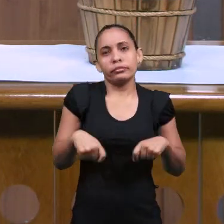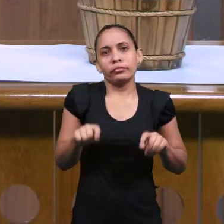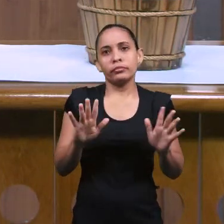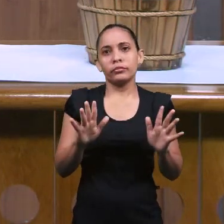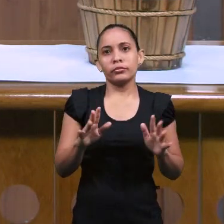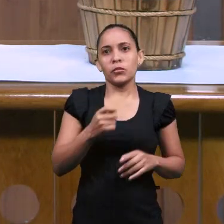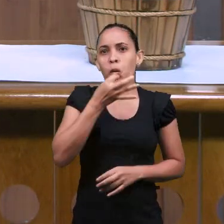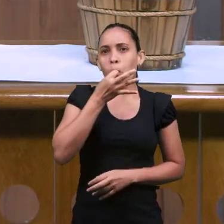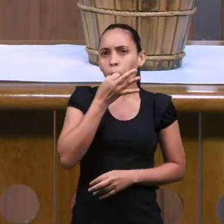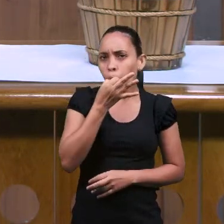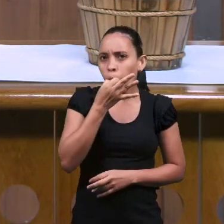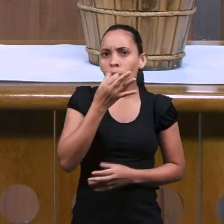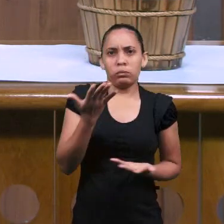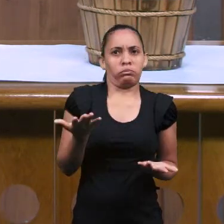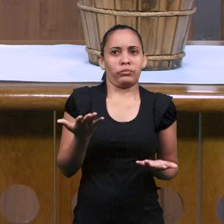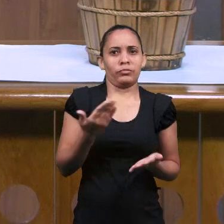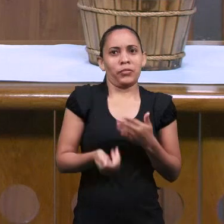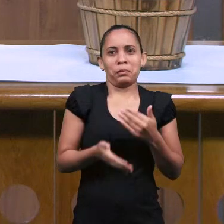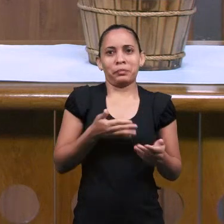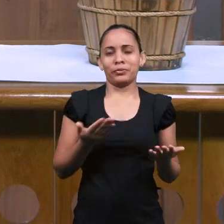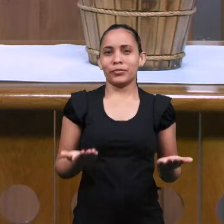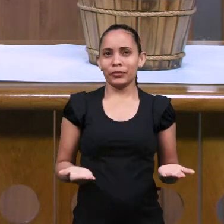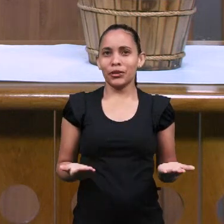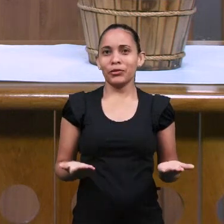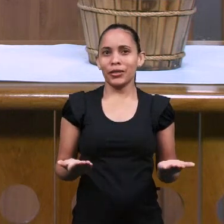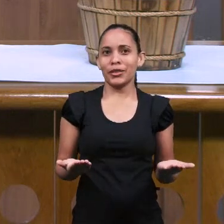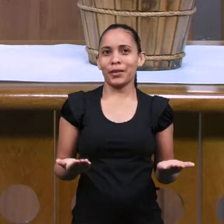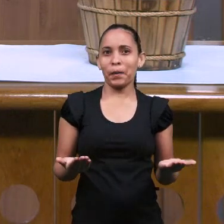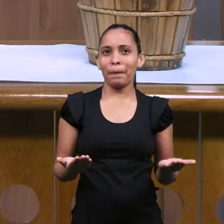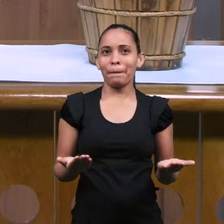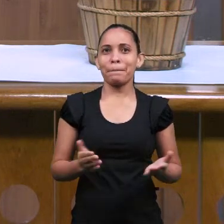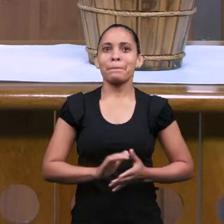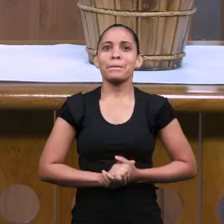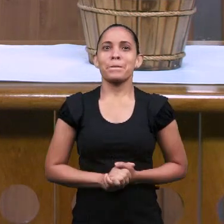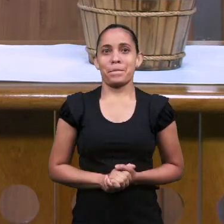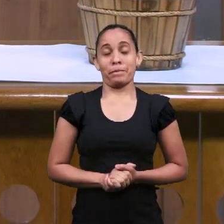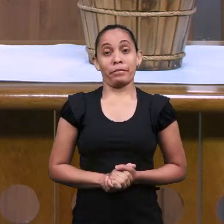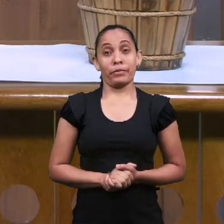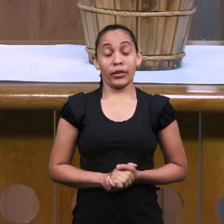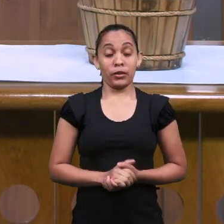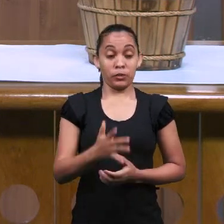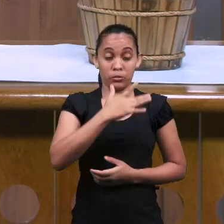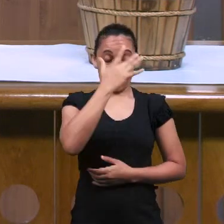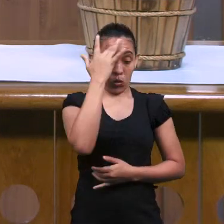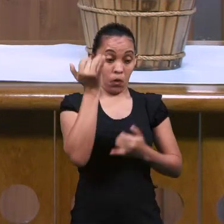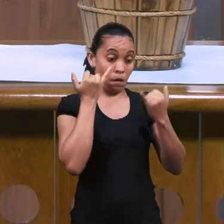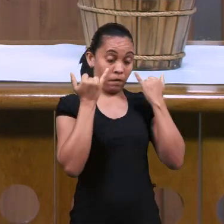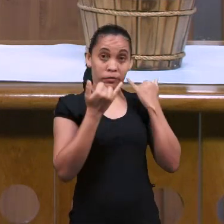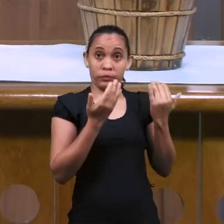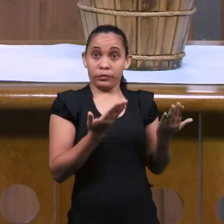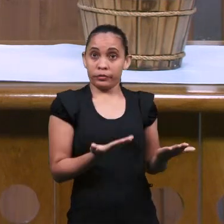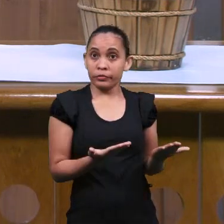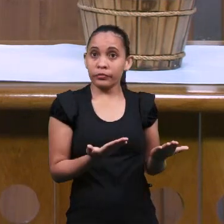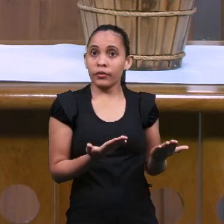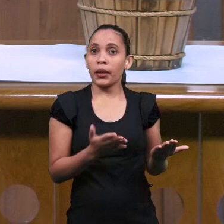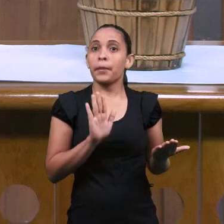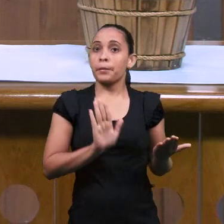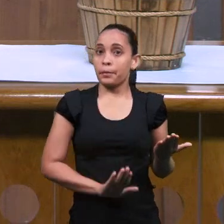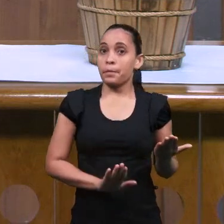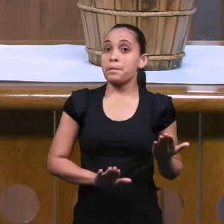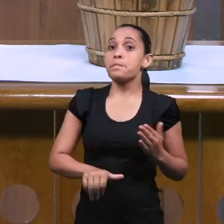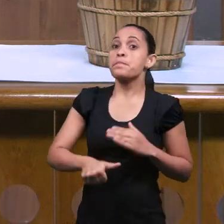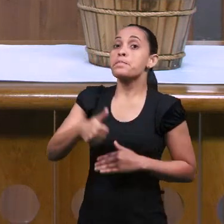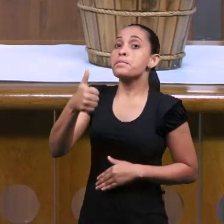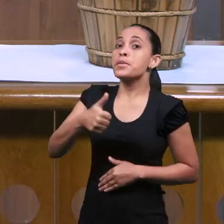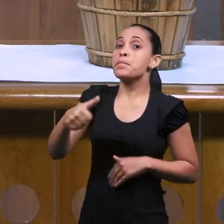Donc, vous faites ce que vous voulez. Donc, nous devons être pratiques dans ce que nous disons. Élu, 1 Pierre